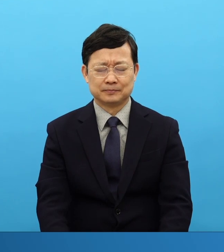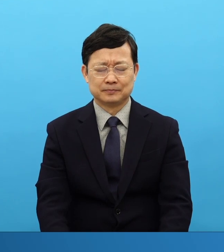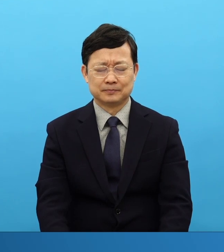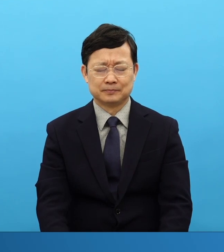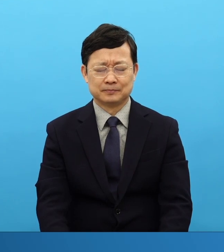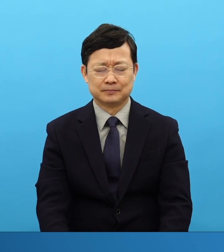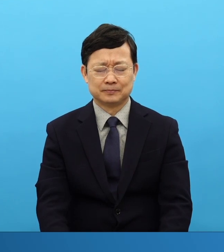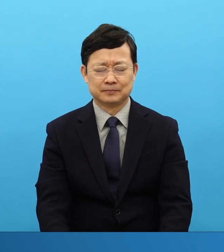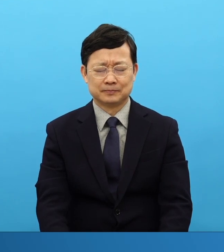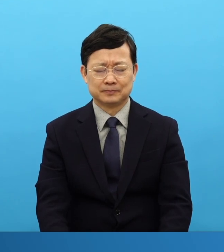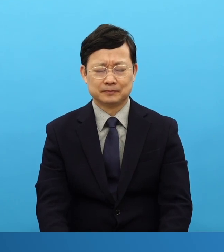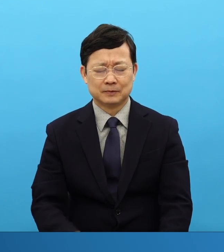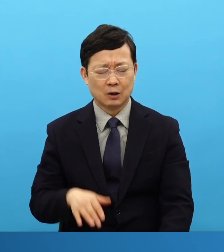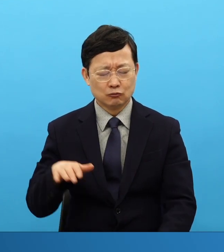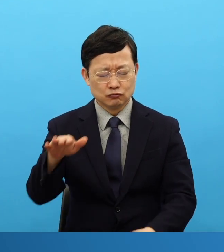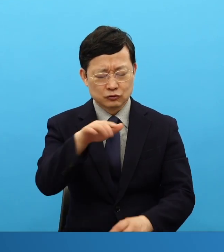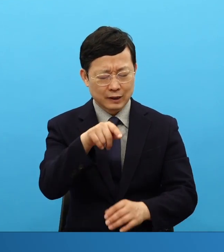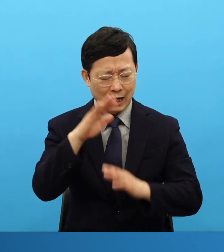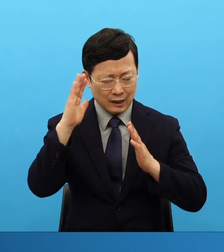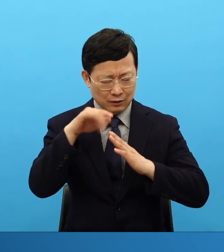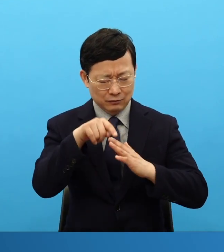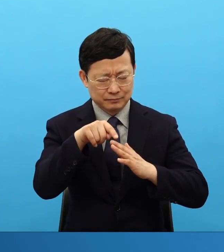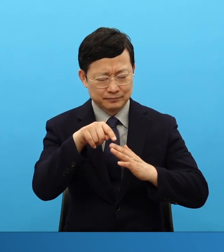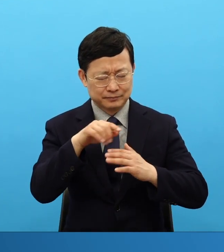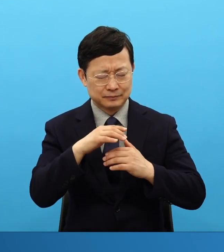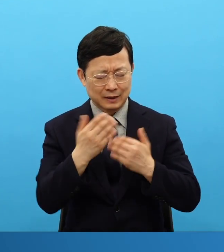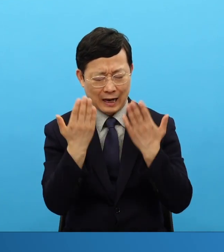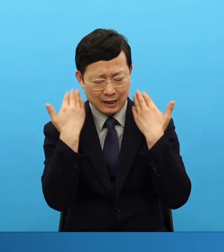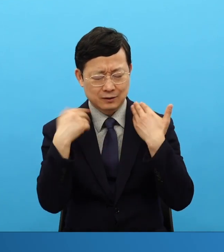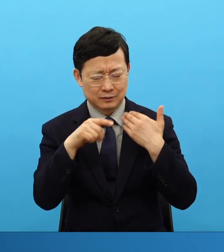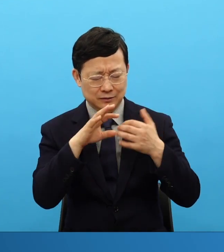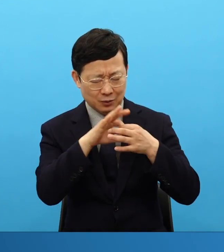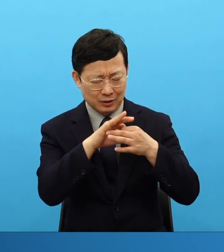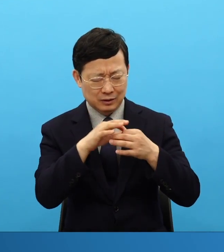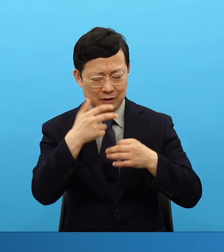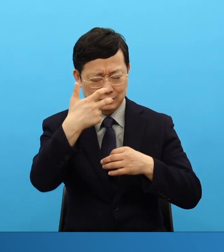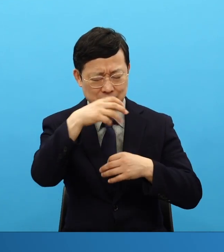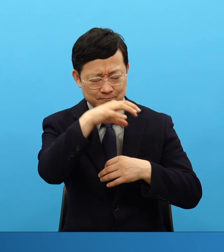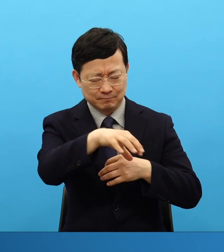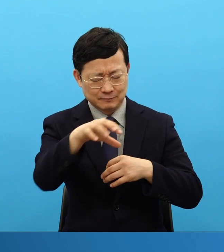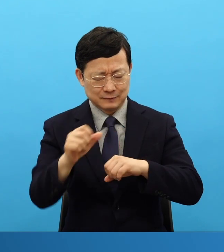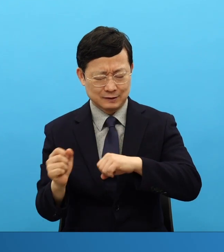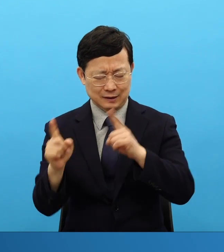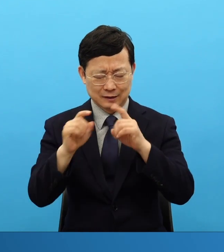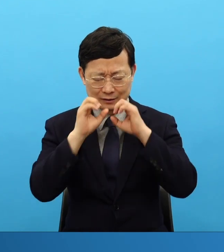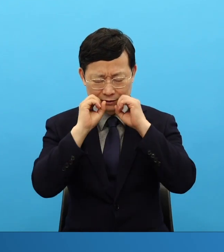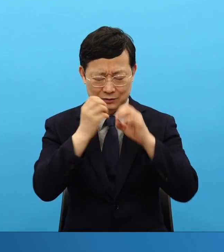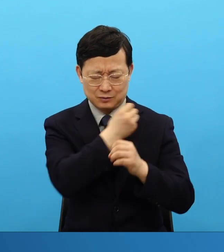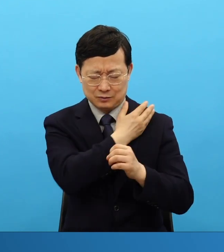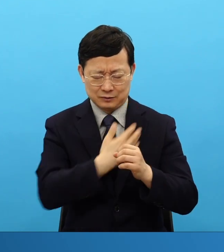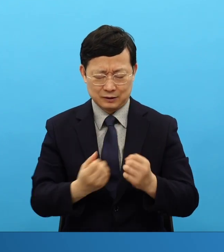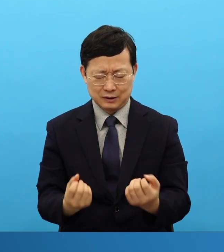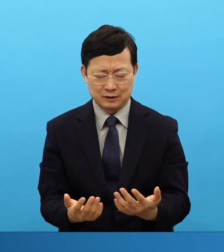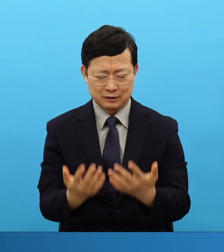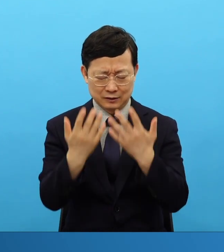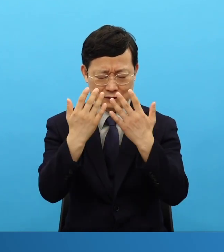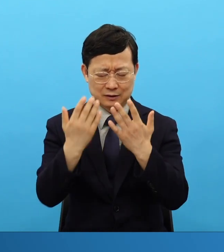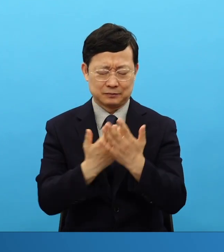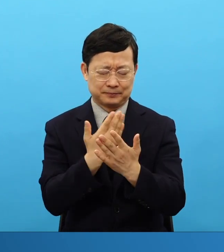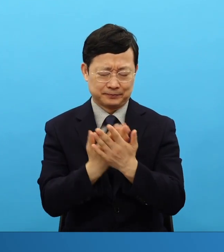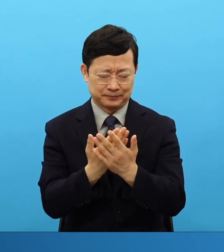立ち上がりますように。 우리 신학교를 통하여 70현장이 살아나는 전도 제자들이 일어나게